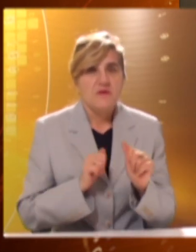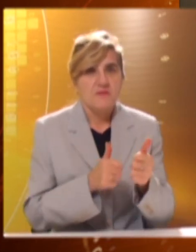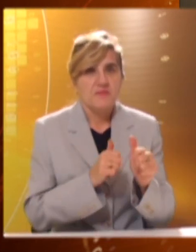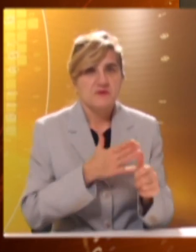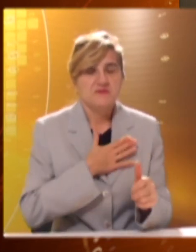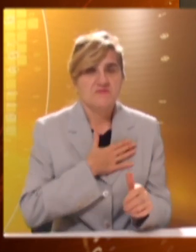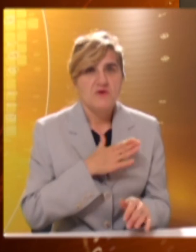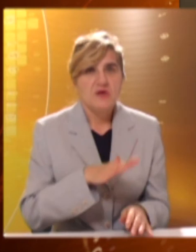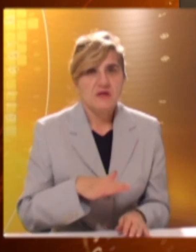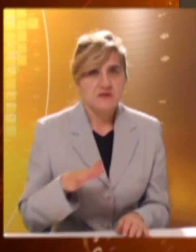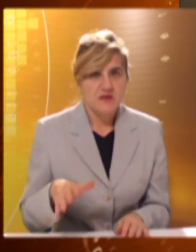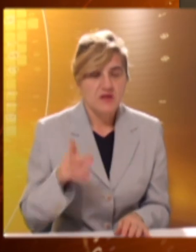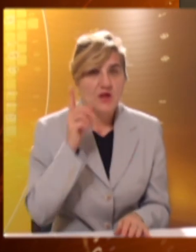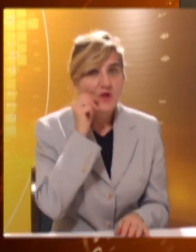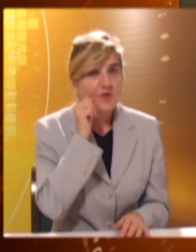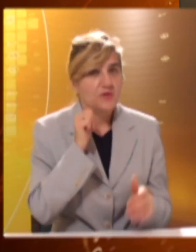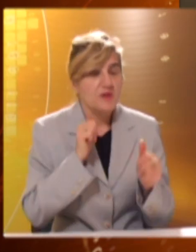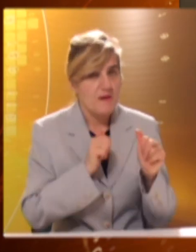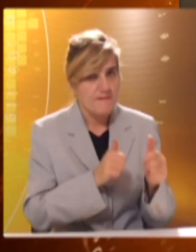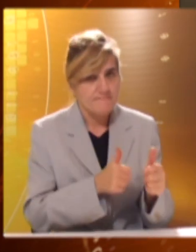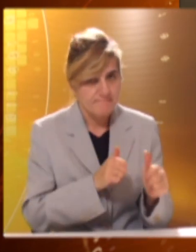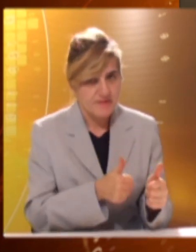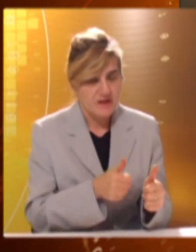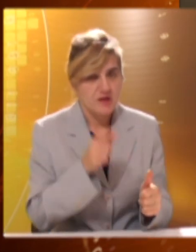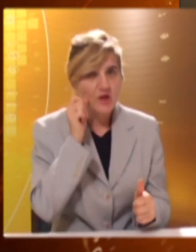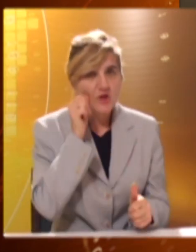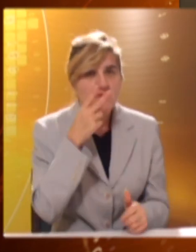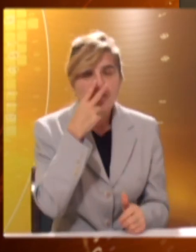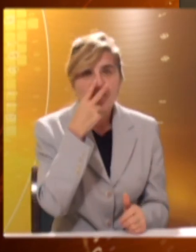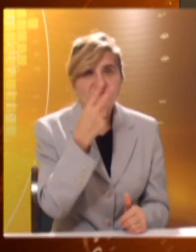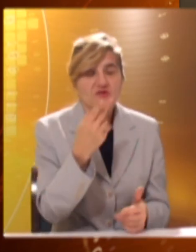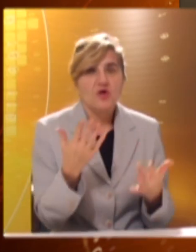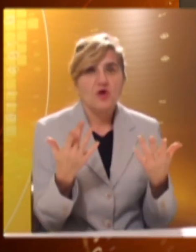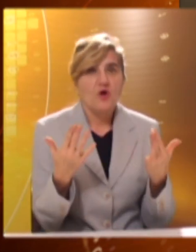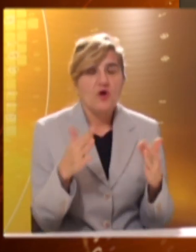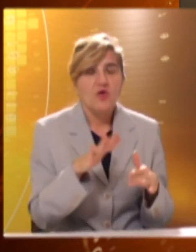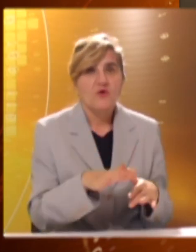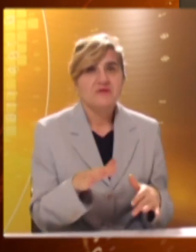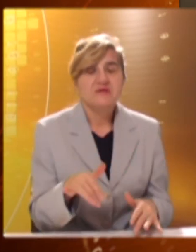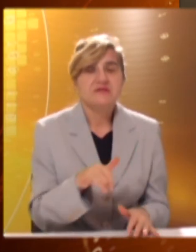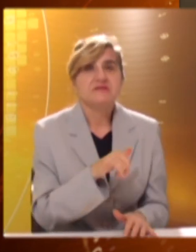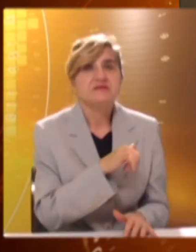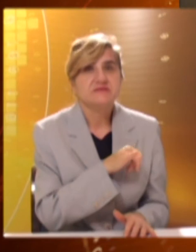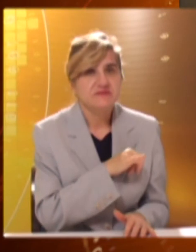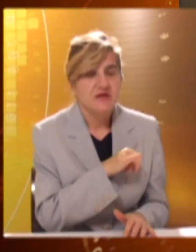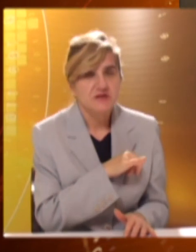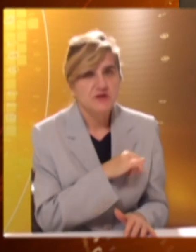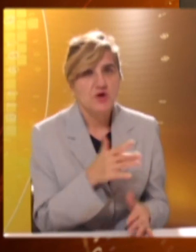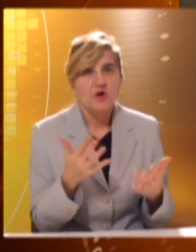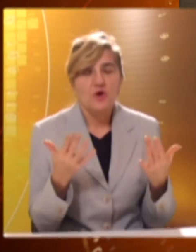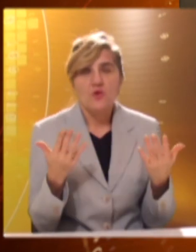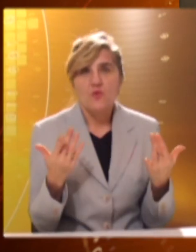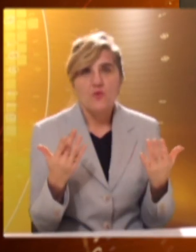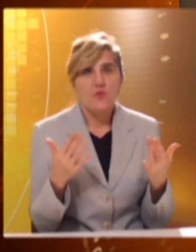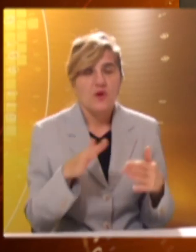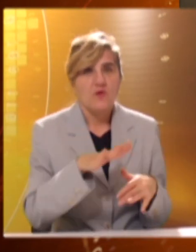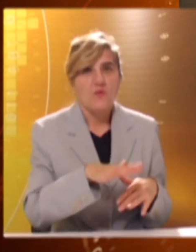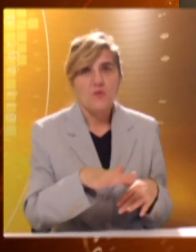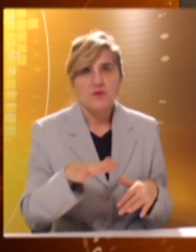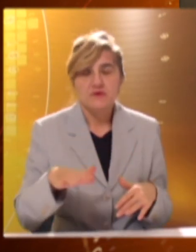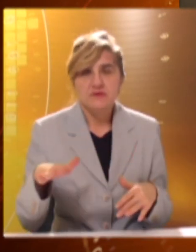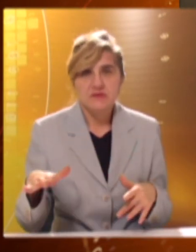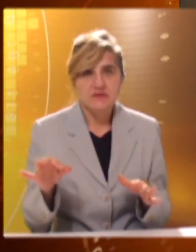roditelj prati svoje dete. Znači, roditelj prati svoje dete, roditelj vidi koliko je dete zainteresovano, koliko je dete